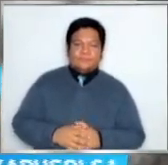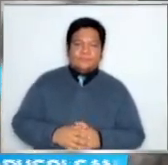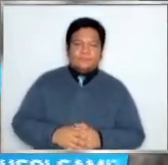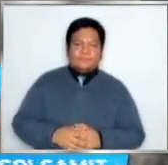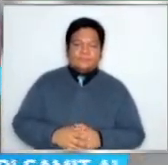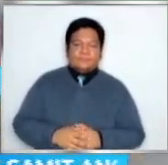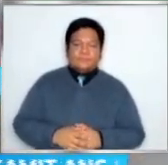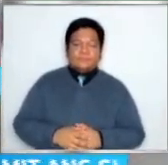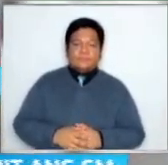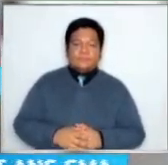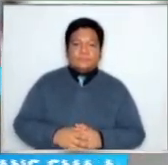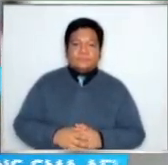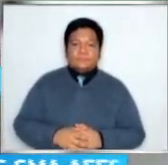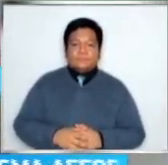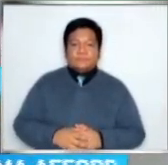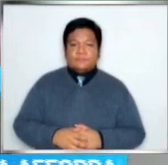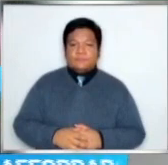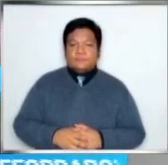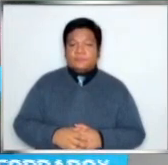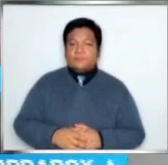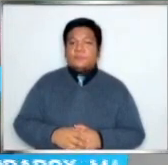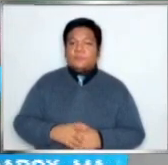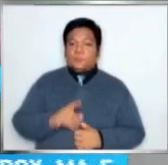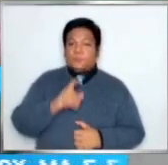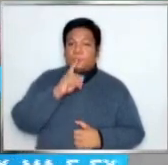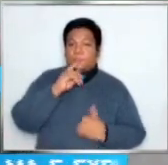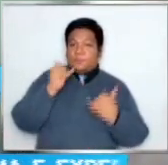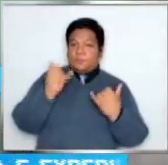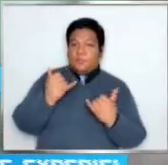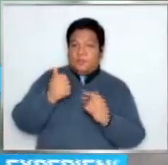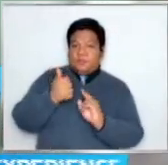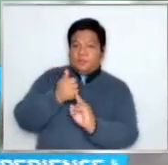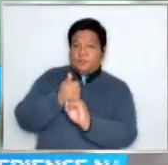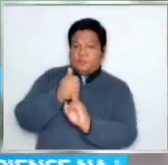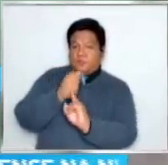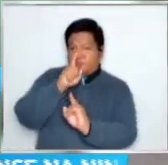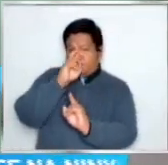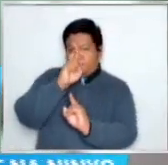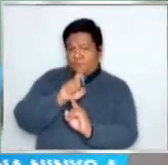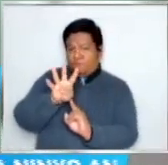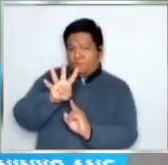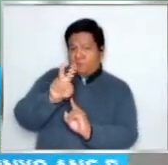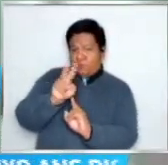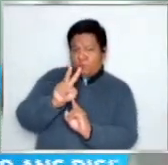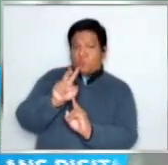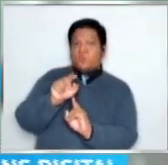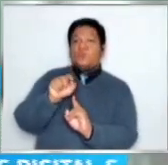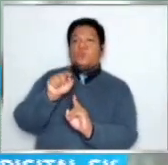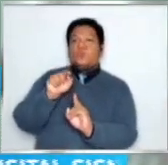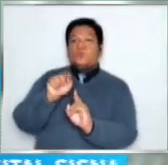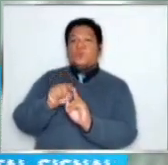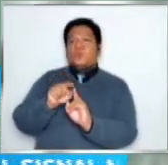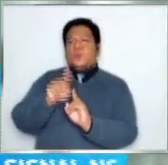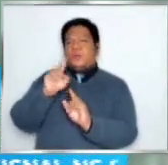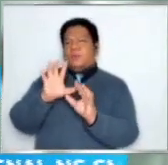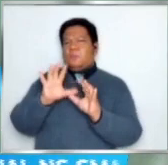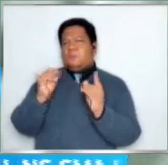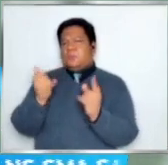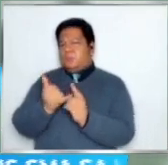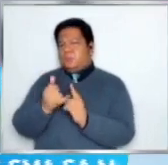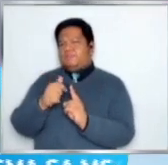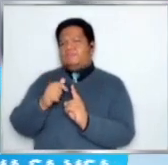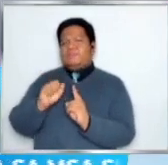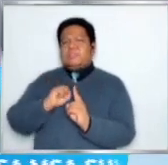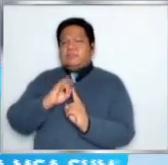Kasalukuyang naka-isolate sa kanilang bahay ang 42 anyos na kawani ng isang warehouse company matapos magpositibo sa